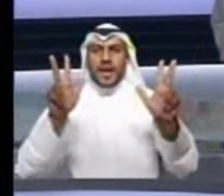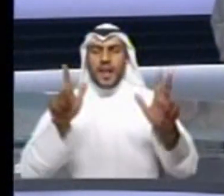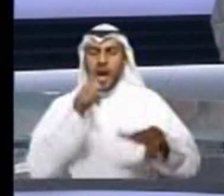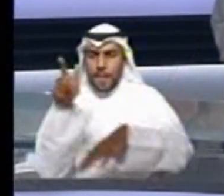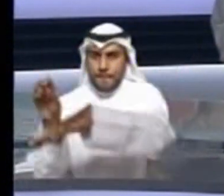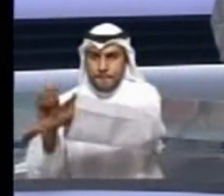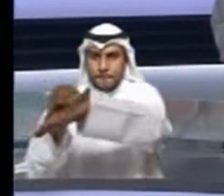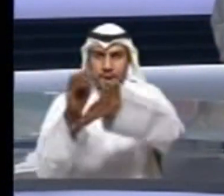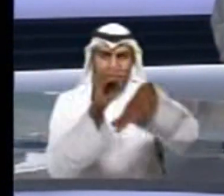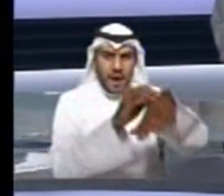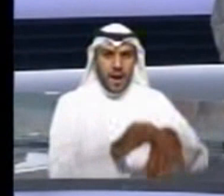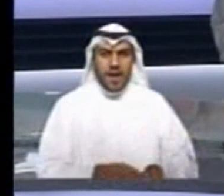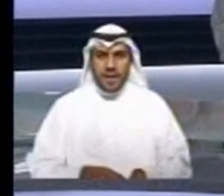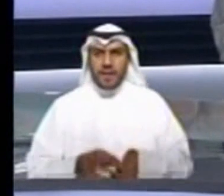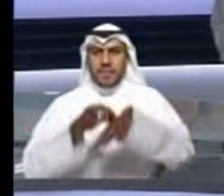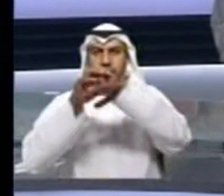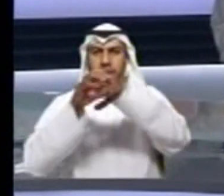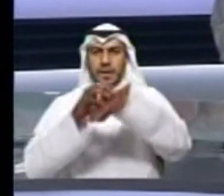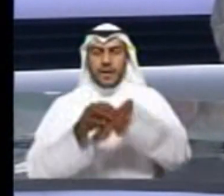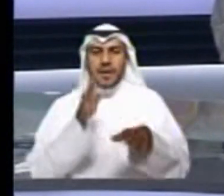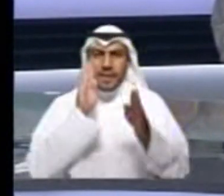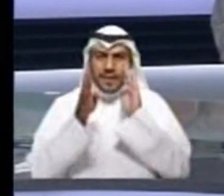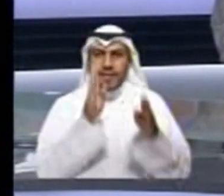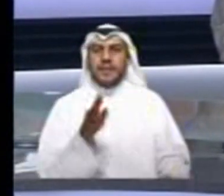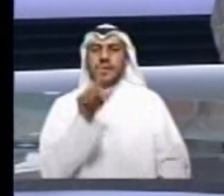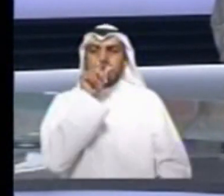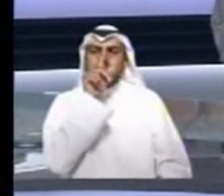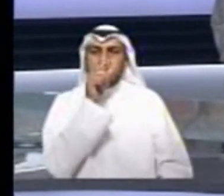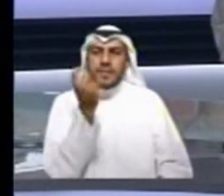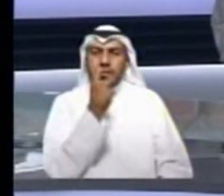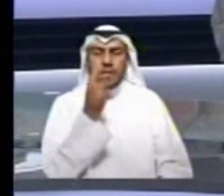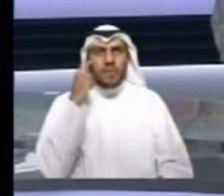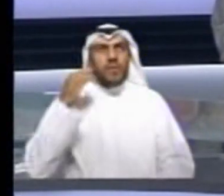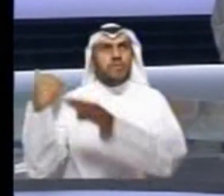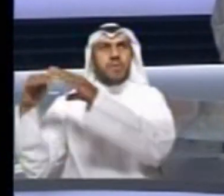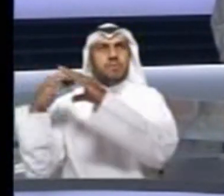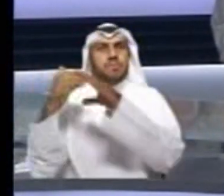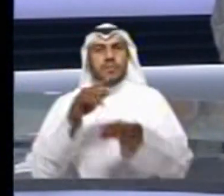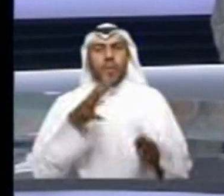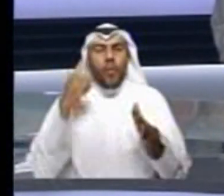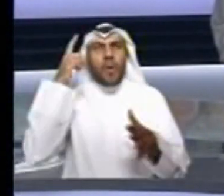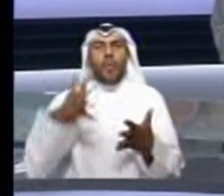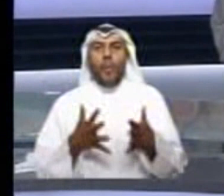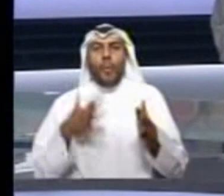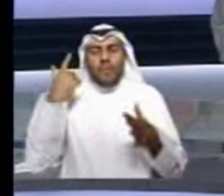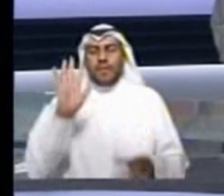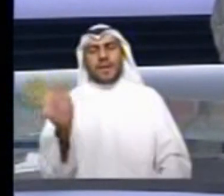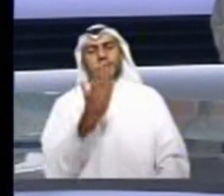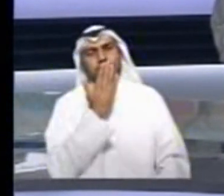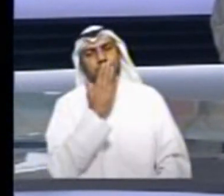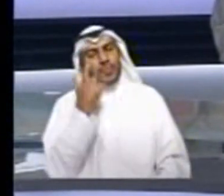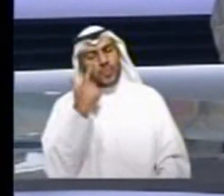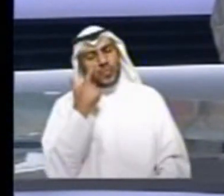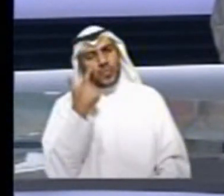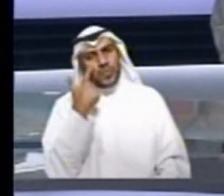دعا مستخدمي وسائل التواصل الاجتماعي إلى الابتعاد عن كل ما يثير الخوف في نفوس الأفراد والالتزام بما يبث